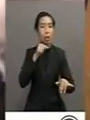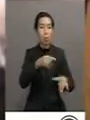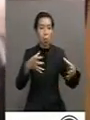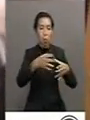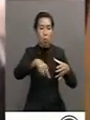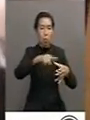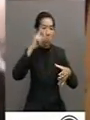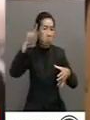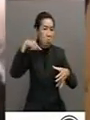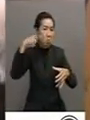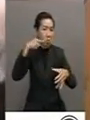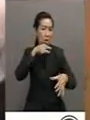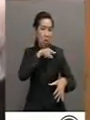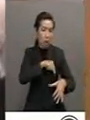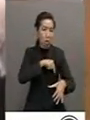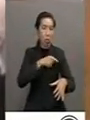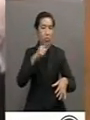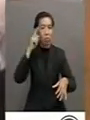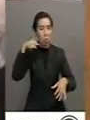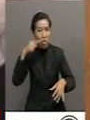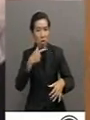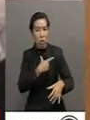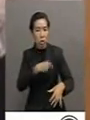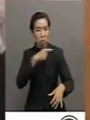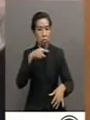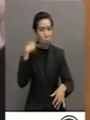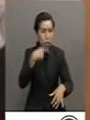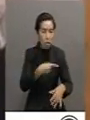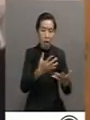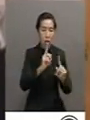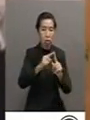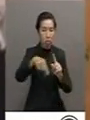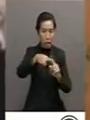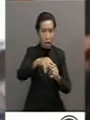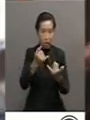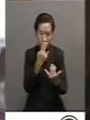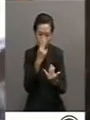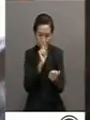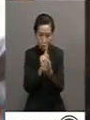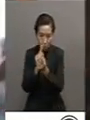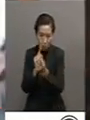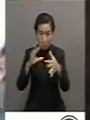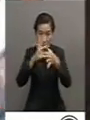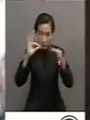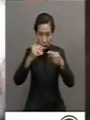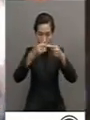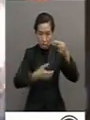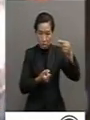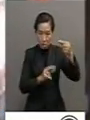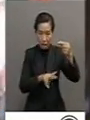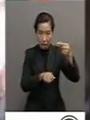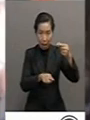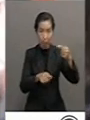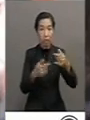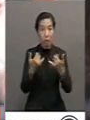อกลุ่มหญิงรักหญิงจะเป็นทอมจะเป็นดี้จะเป็นเลสเบี้ยนก็ตามรวมแล้วที่ปรากฏเชิงประจักษ์13คดีนี่ยังไม่นับ